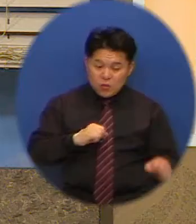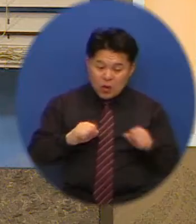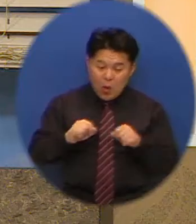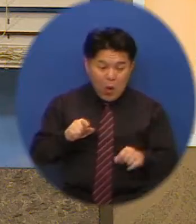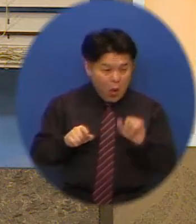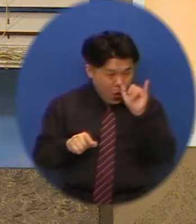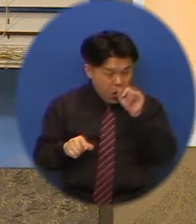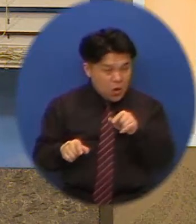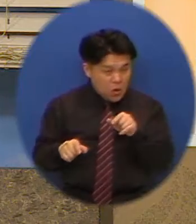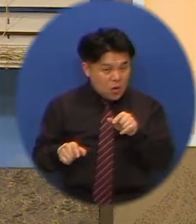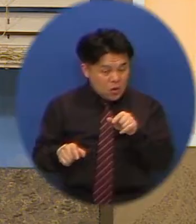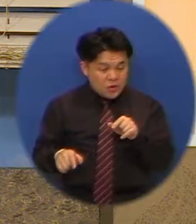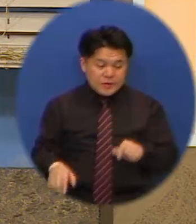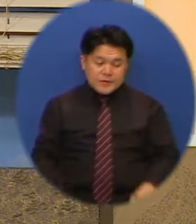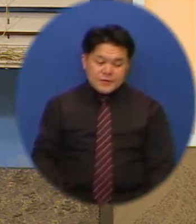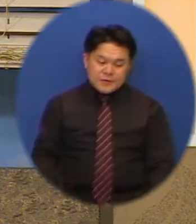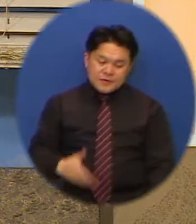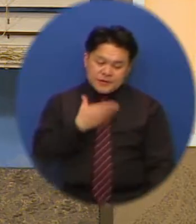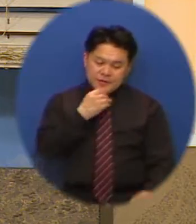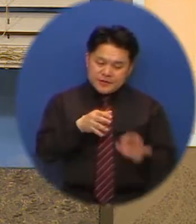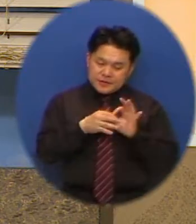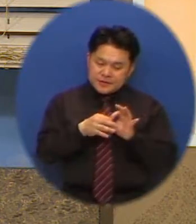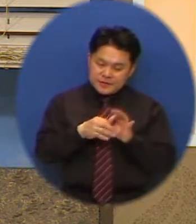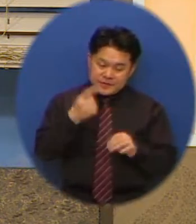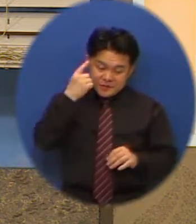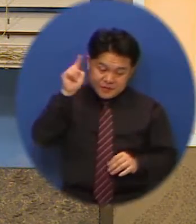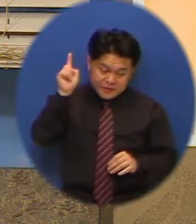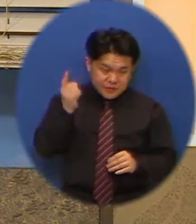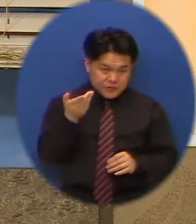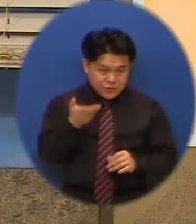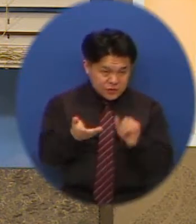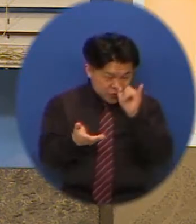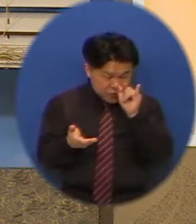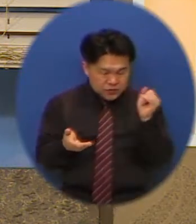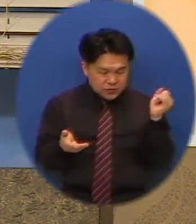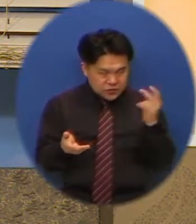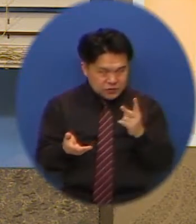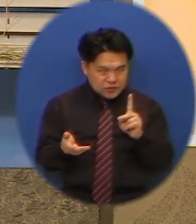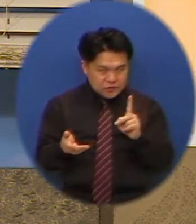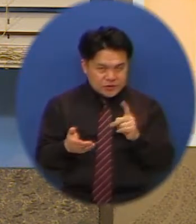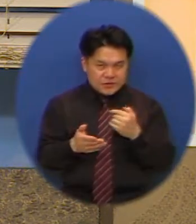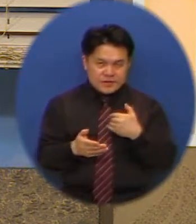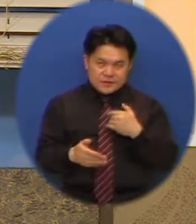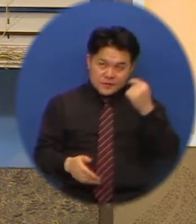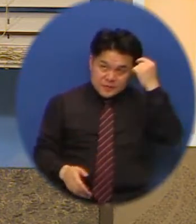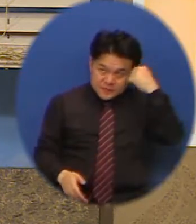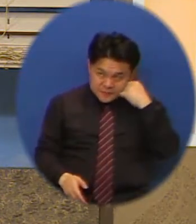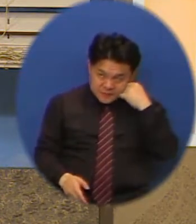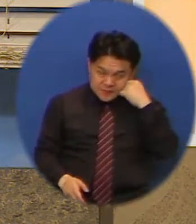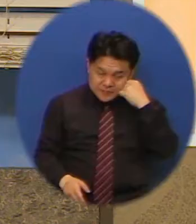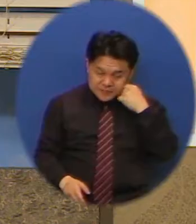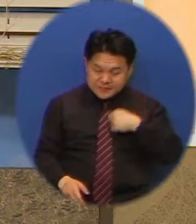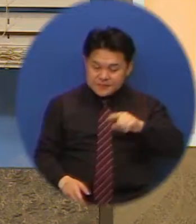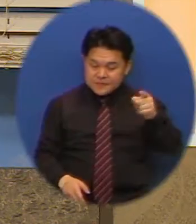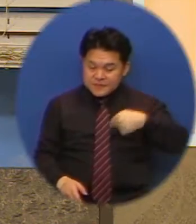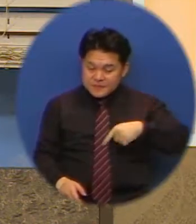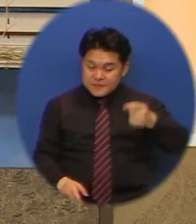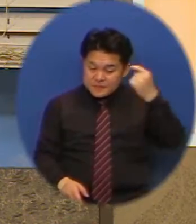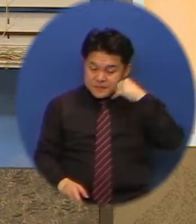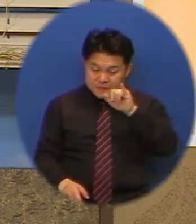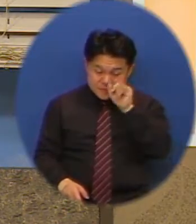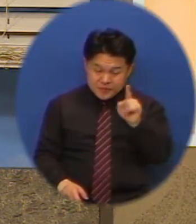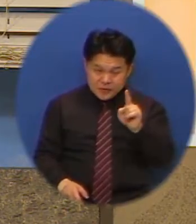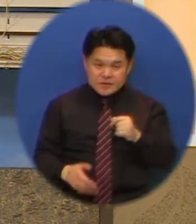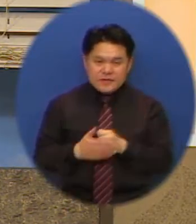어떤 그 역할 복지에 대한 어떤 아이디어도 있지만 사실 제가 이제 현장에 취재 기자로서 다니다 보면은 그